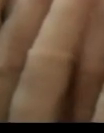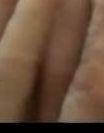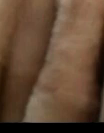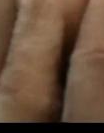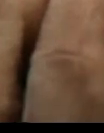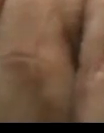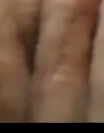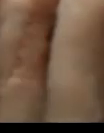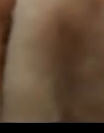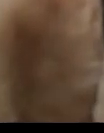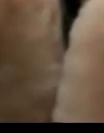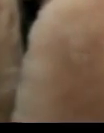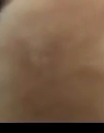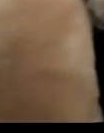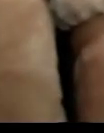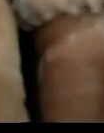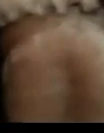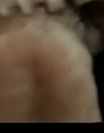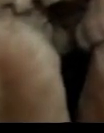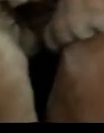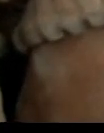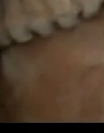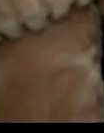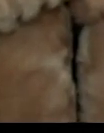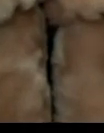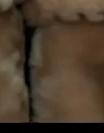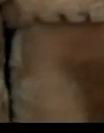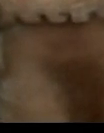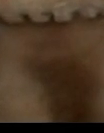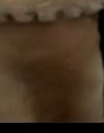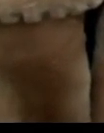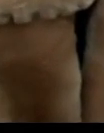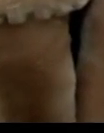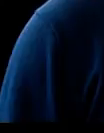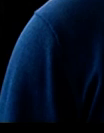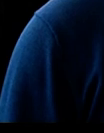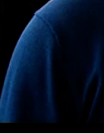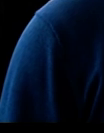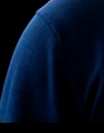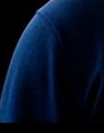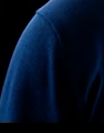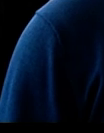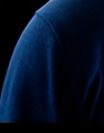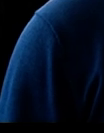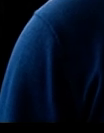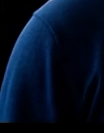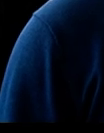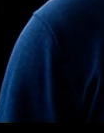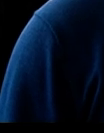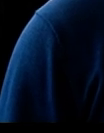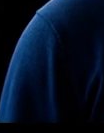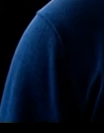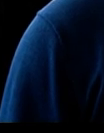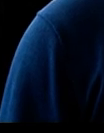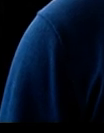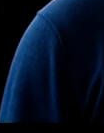за 64 тысячи рублей, а мутон всего за 14 900. Для наших покупателей существует выгодная рассрочка до 2 лет, без